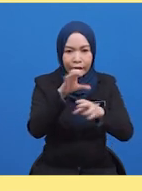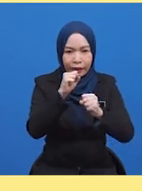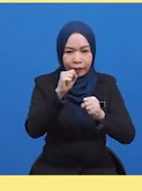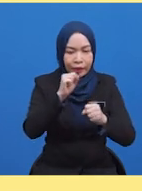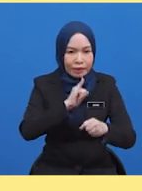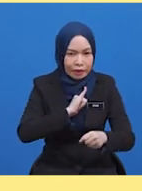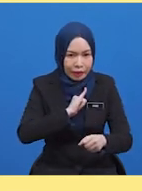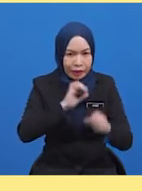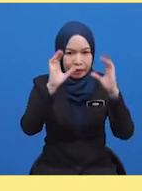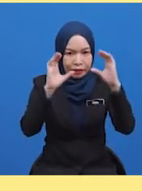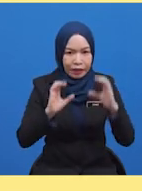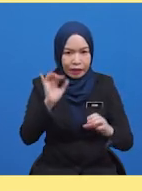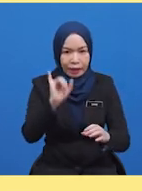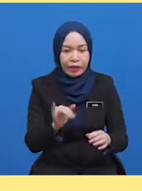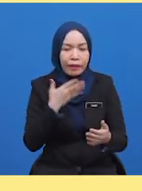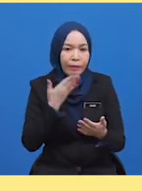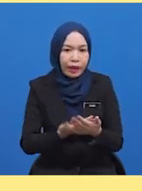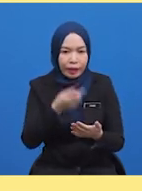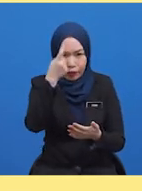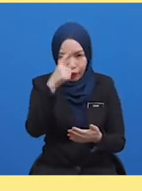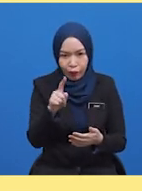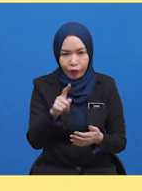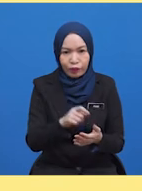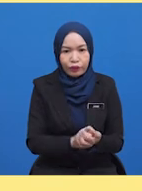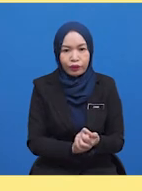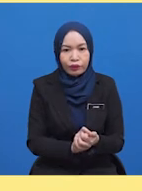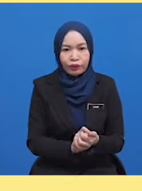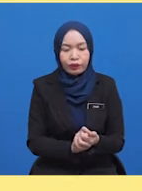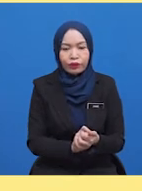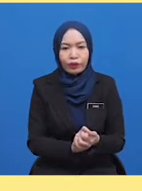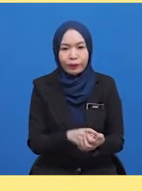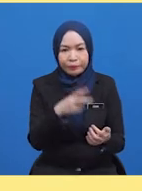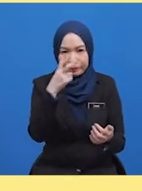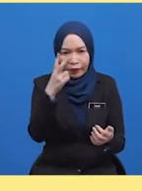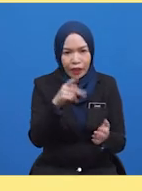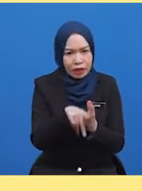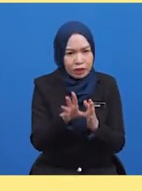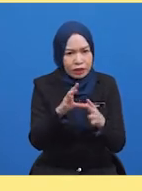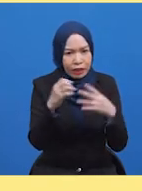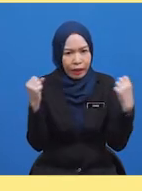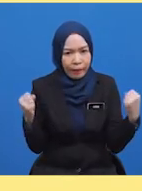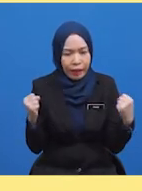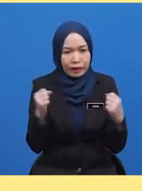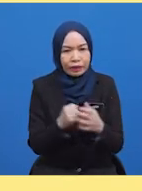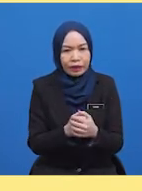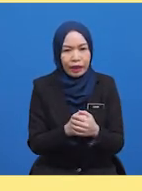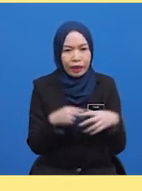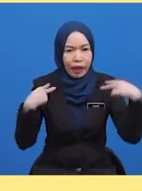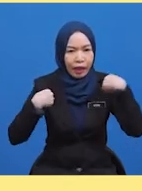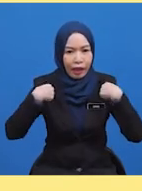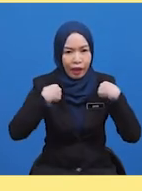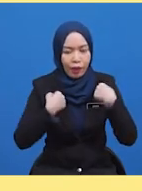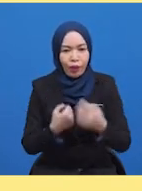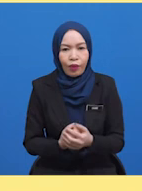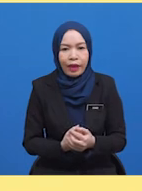antara cara terbaik untuk memastikan keselamatan hewan peliharaan ialah kita